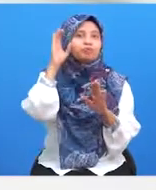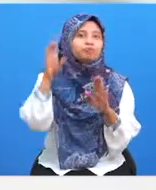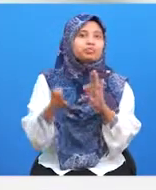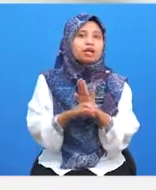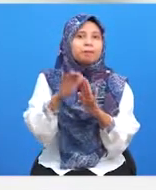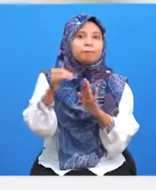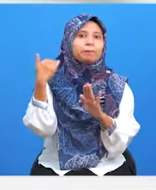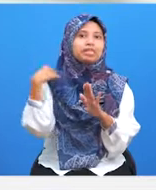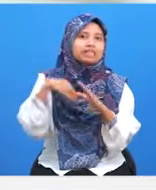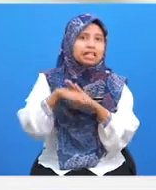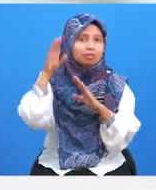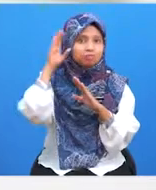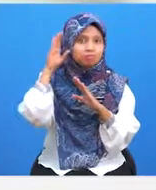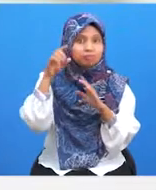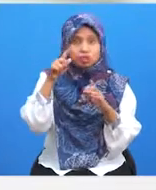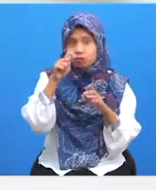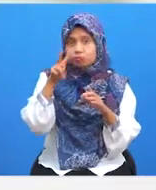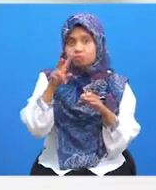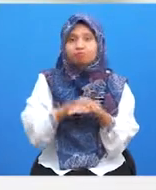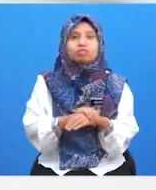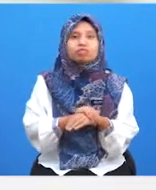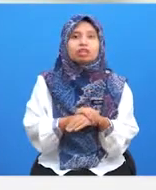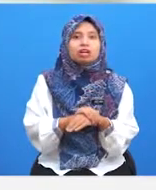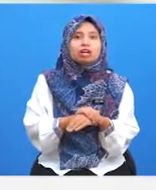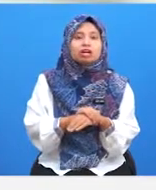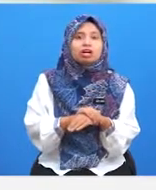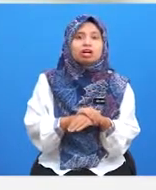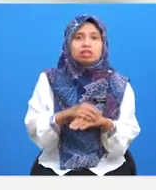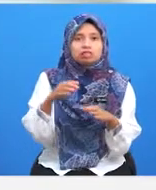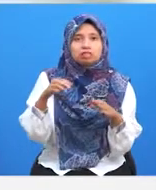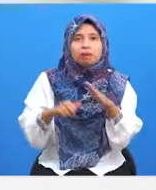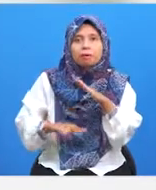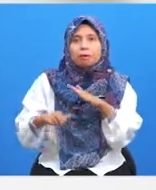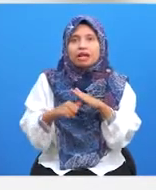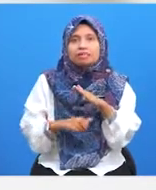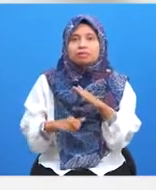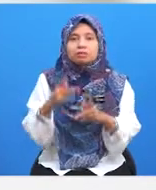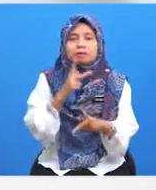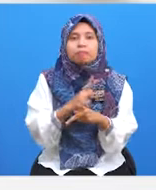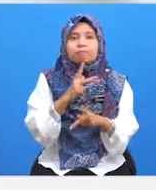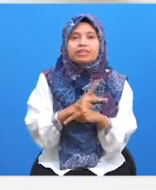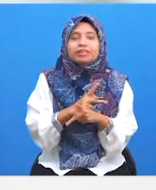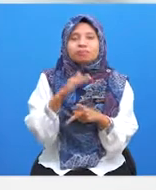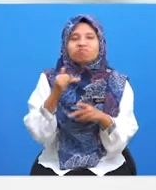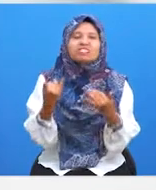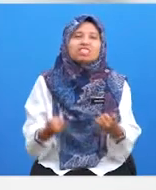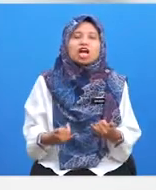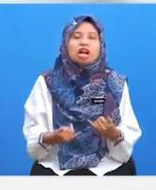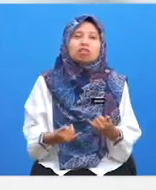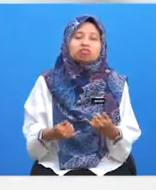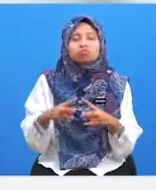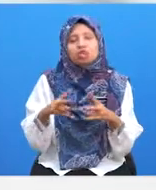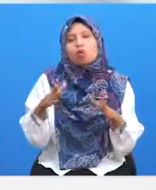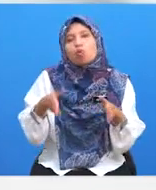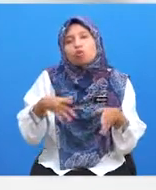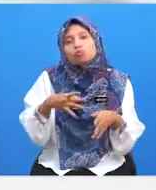terdapat di screen terdapat juga perniagaan yang berasaskan berhikmat and yang kini banyak dalam